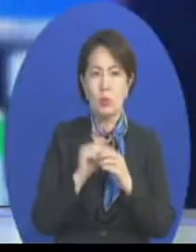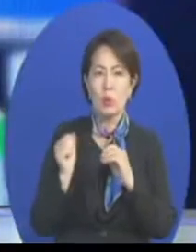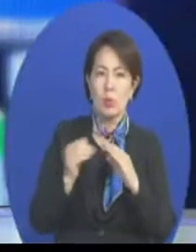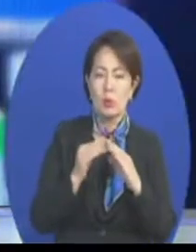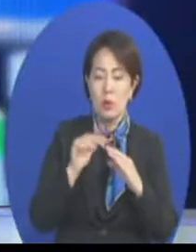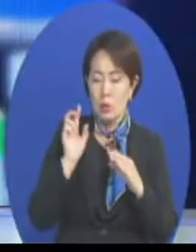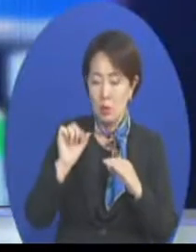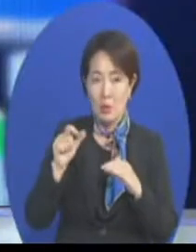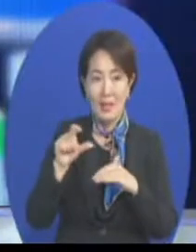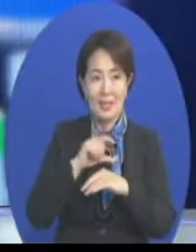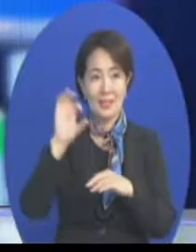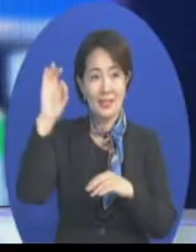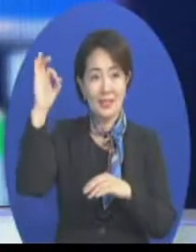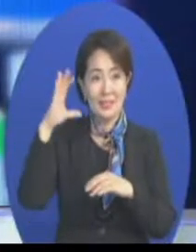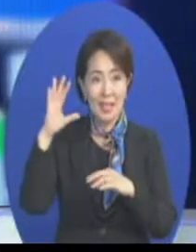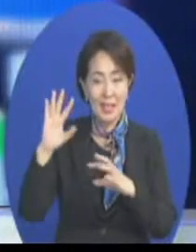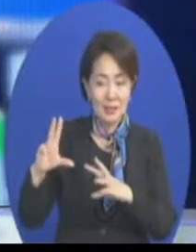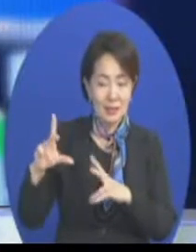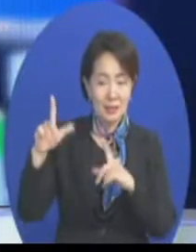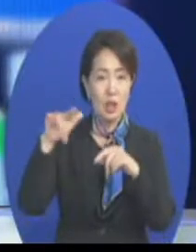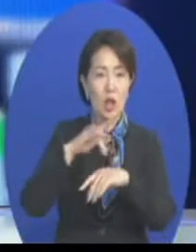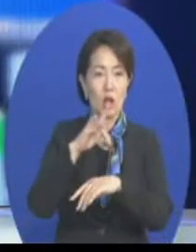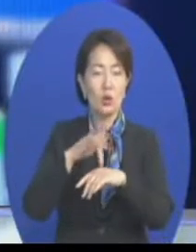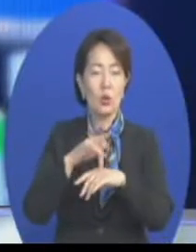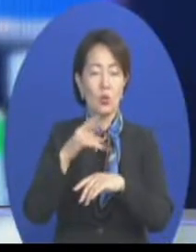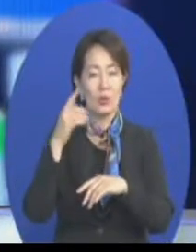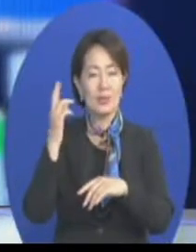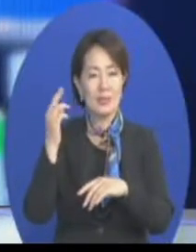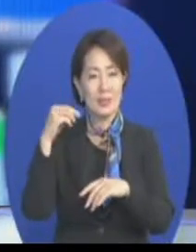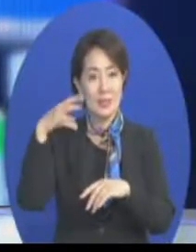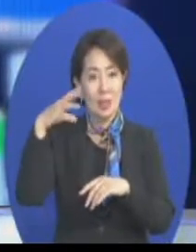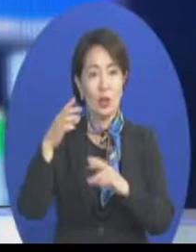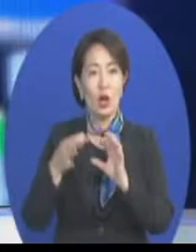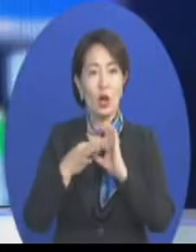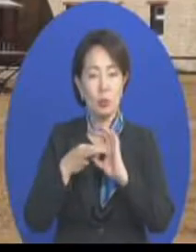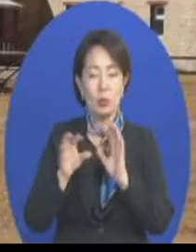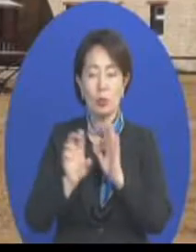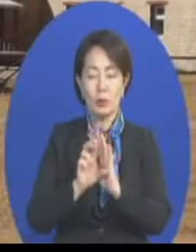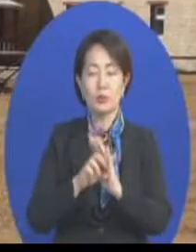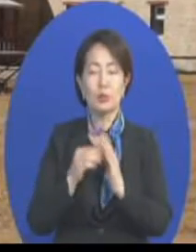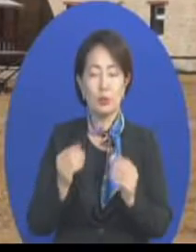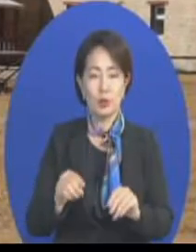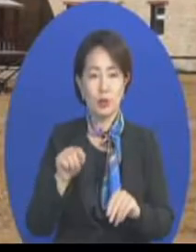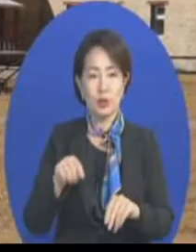үндэсэн багийн иргэд нарны сэргээлт хэрэгч хүч ашиглан төвийн цахилгаан толбогдох боломжтой болж байна.